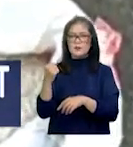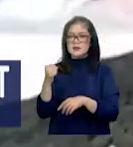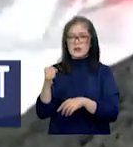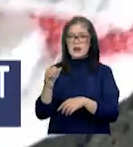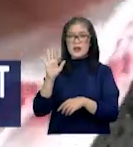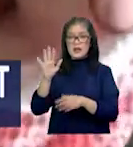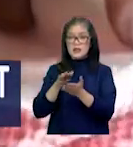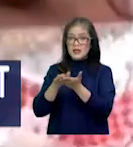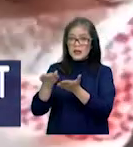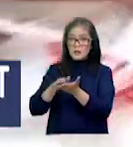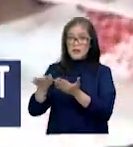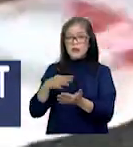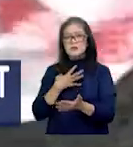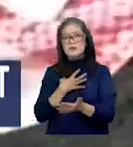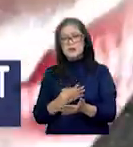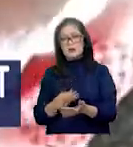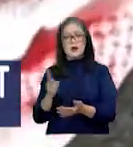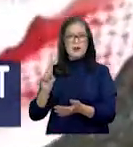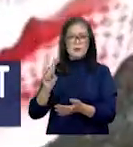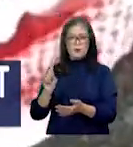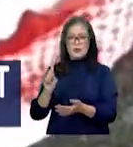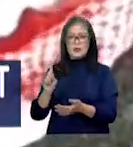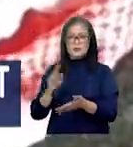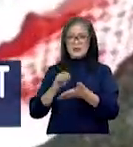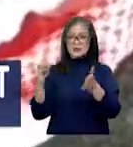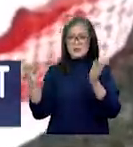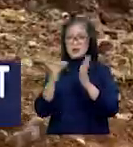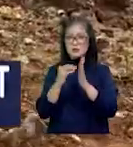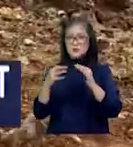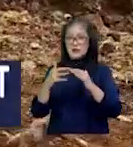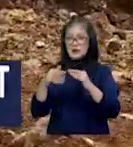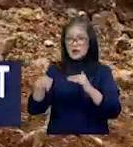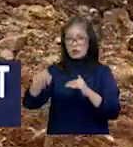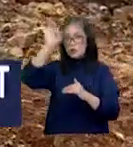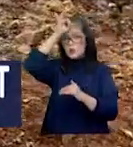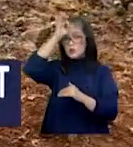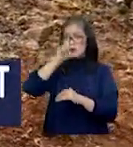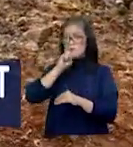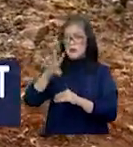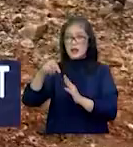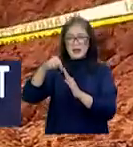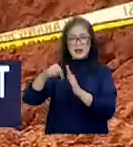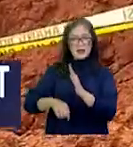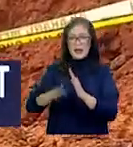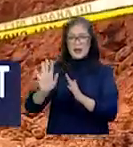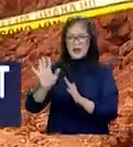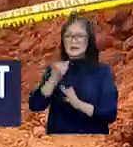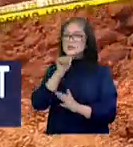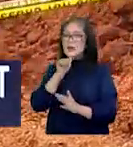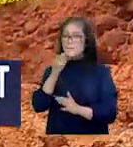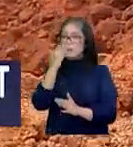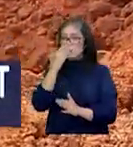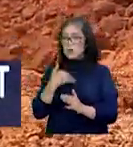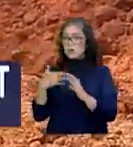manfaat. Sementara terkait status tanah, Polda Metro Jaya tidak mengungkapkan secara detail terkait nama pemilik. Namun dalam hal